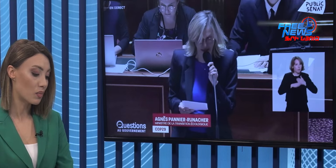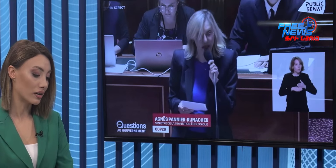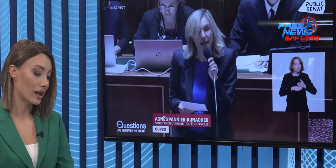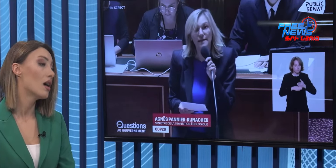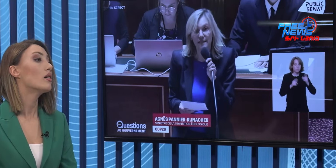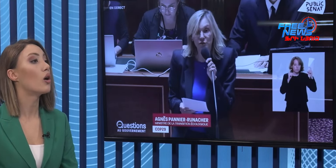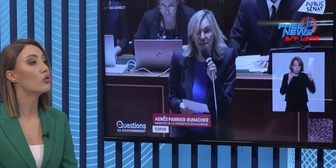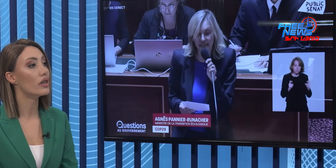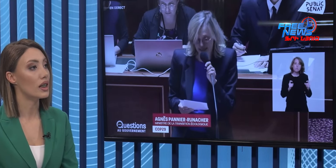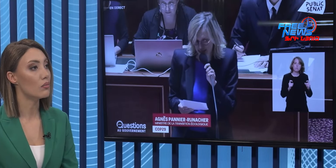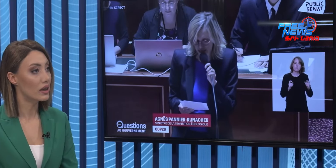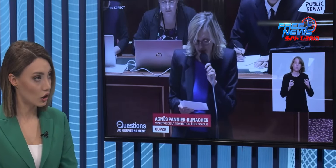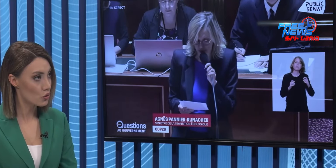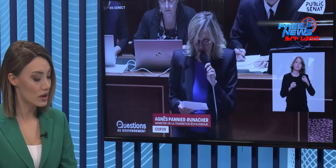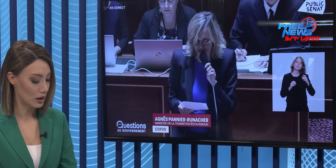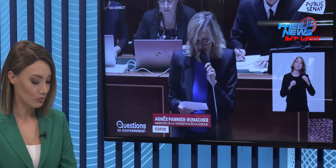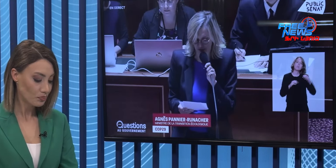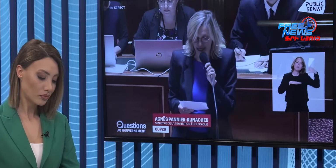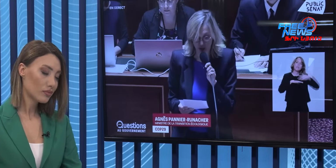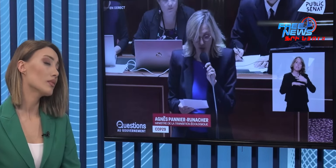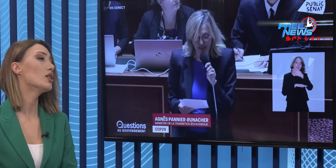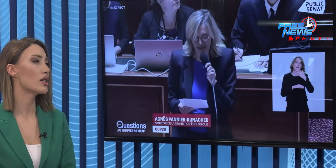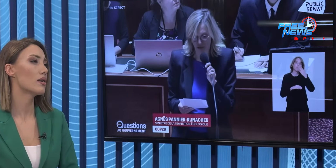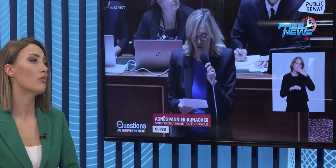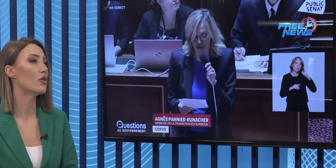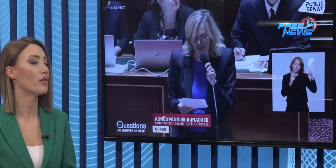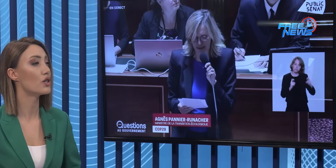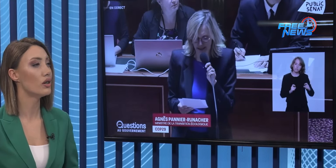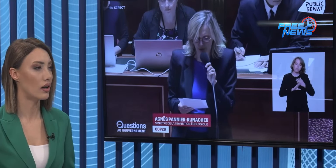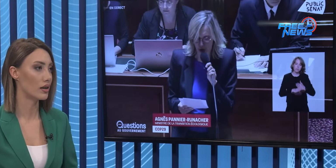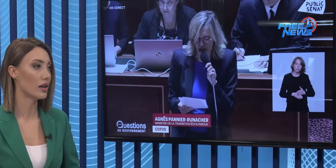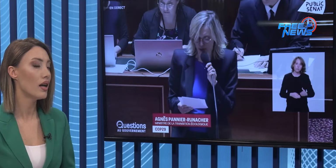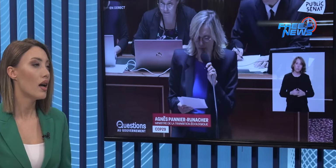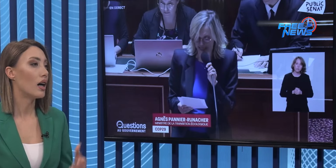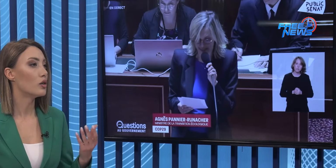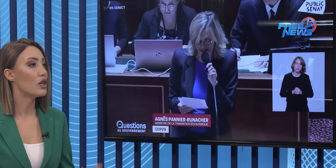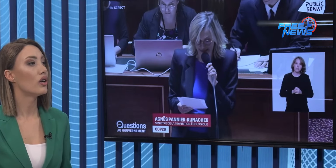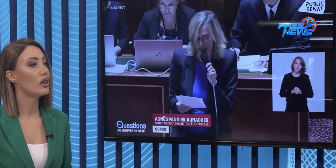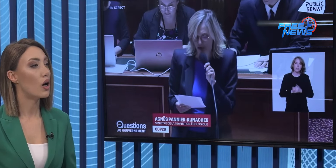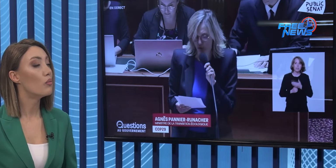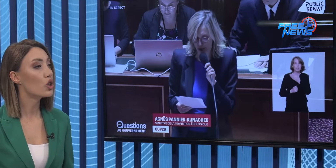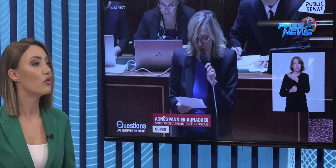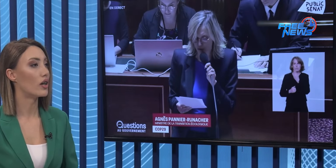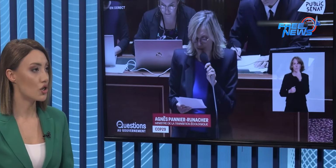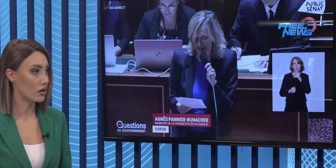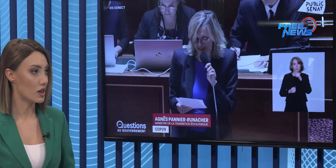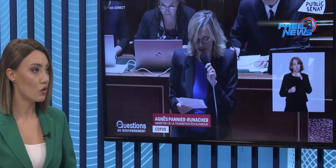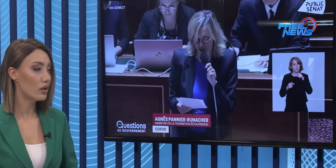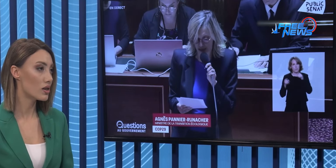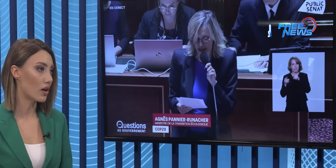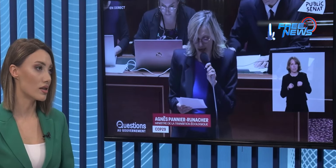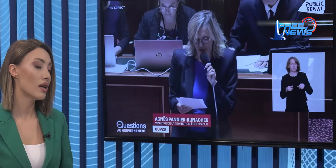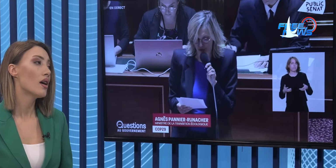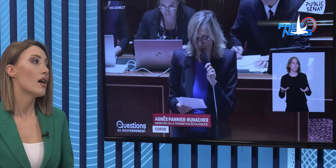թալանել, սպանել գաղութների բնակչությանը։ Հիշեցնեմ, որ վերջին տարիներին Ադրբեջանն իր ամբողջ